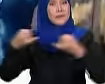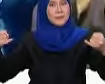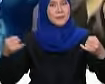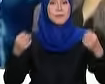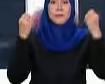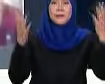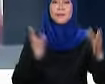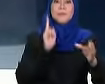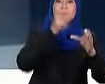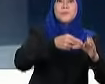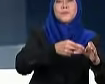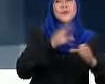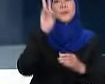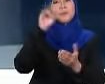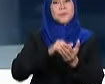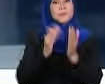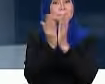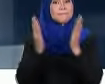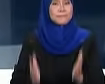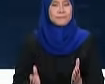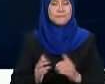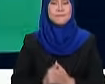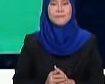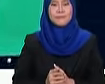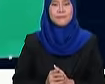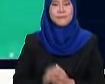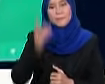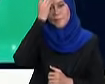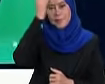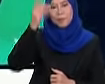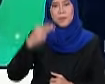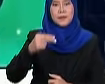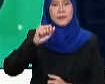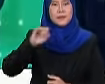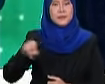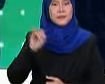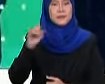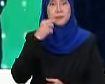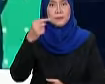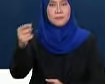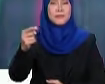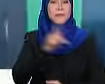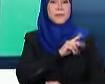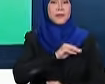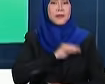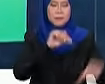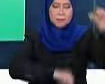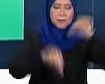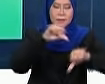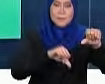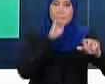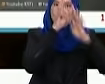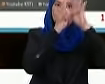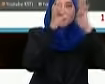pernyataan lebih 7000 pelajar dalam pada itu menurut dato' haji kementerian sains teknologi dan inovasi